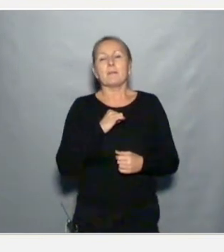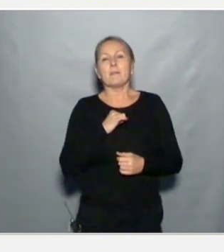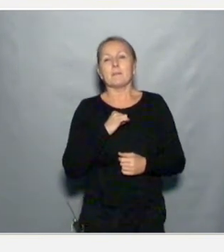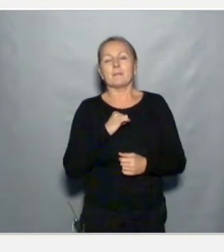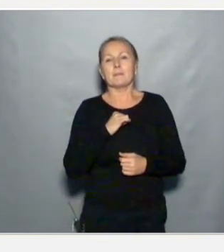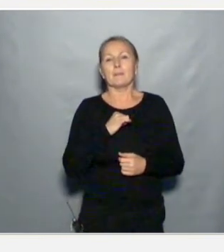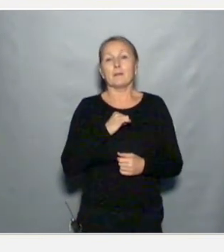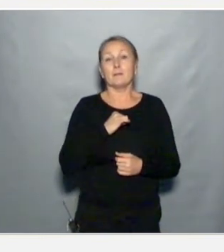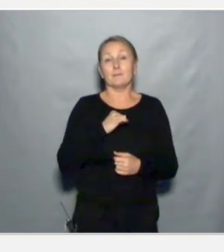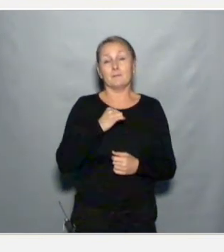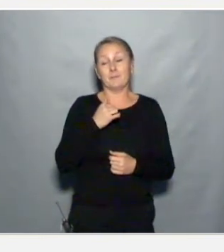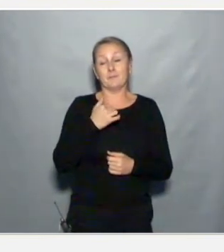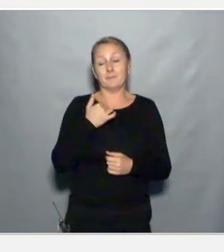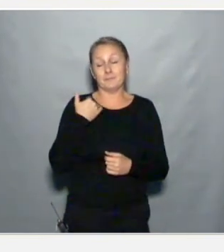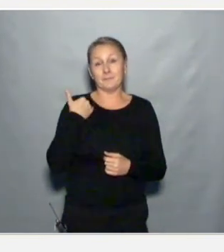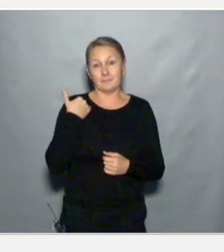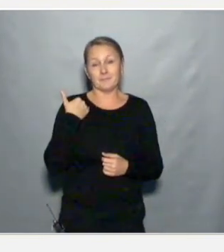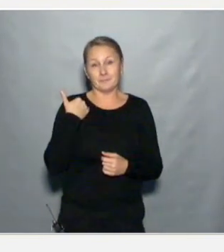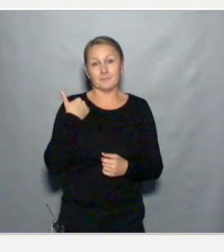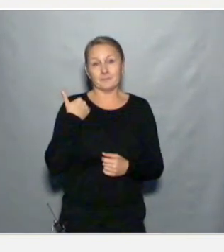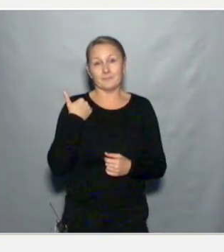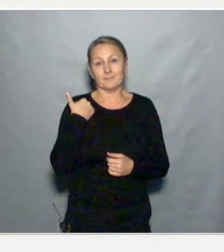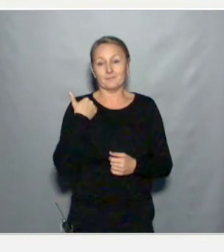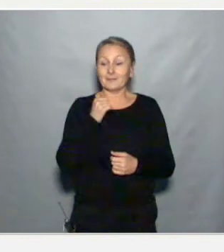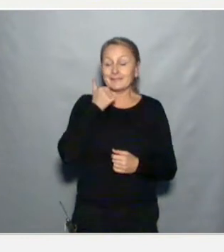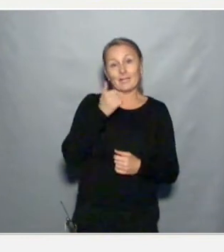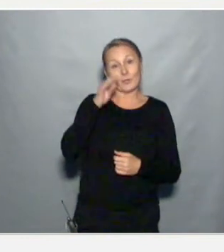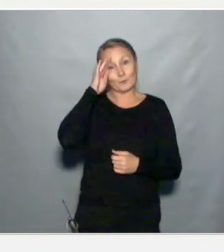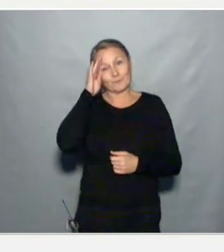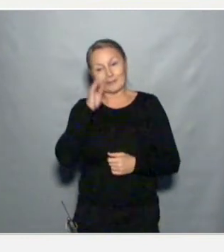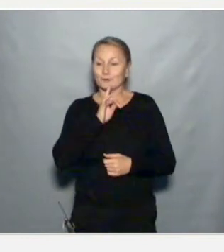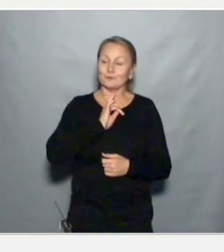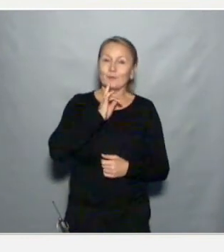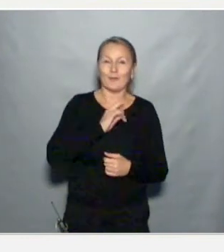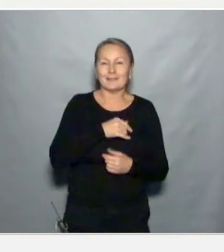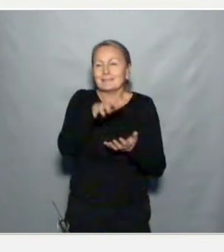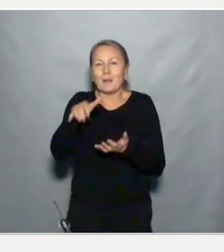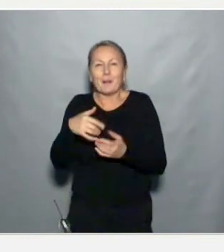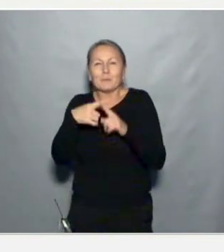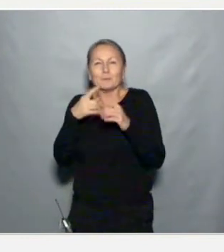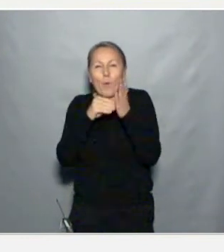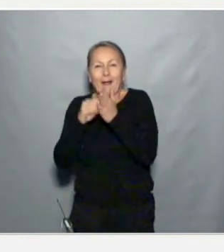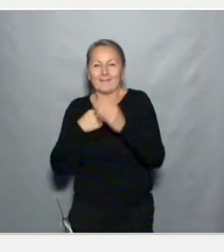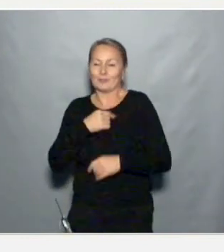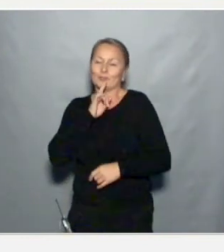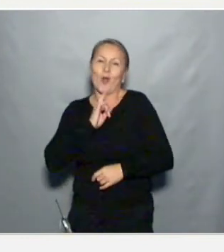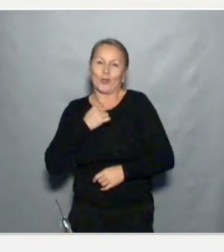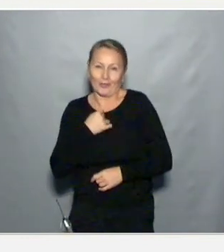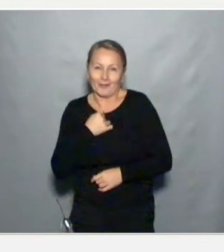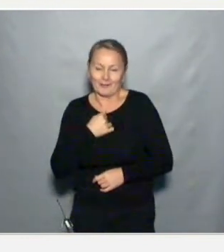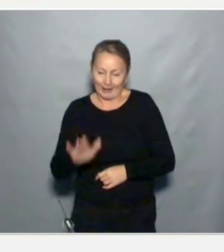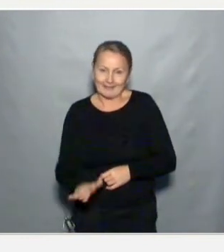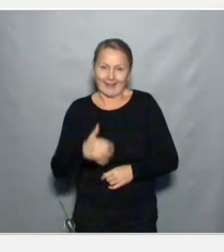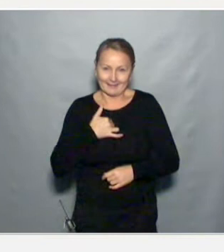tidigt en kille som var hyfsat gullig. Här försöker jag samla lite pluspoäng också som ni ser, för att jag var så jävla söt när jag var